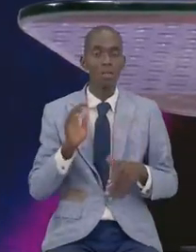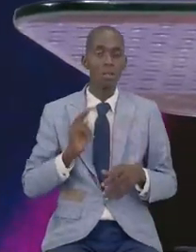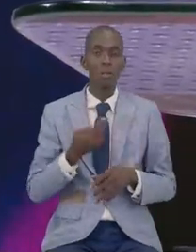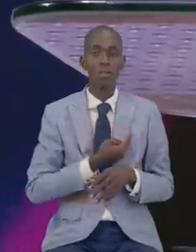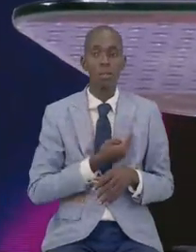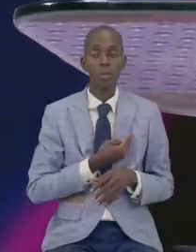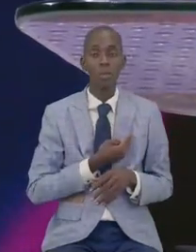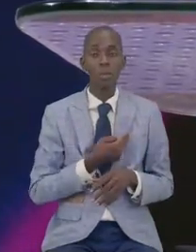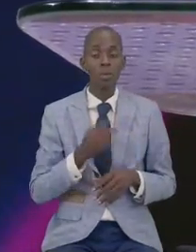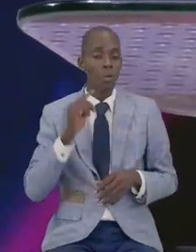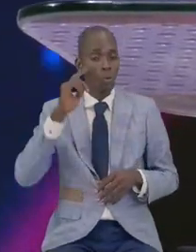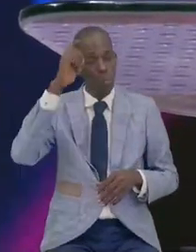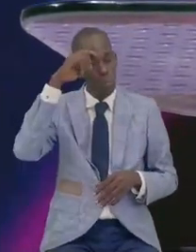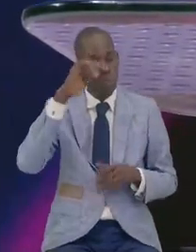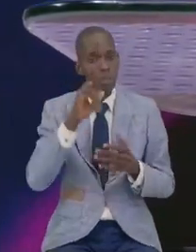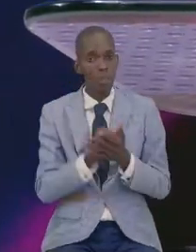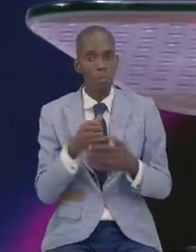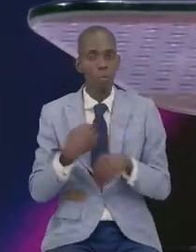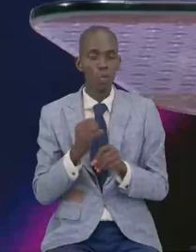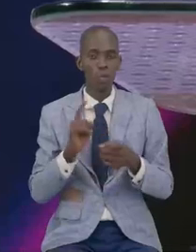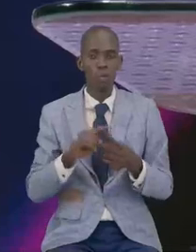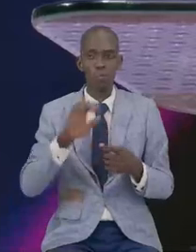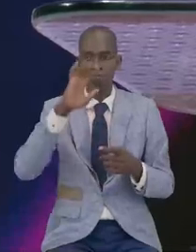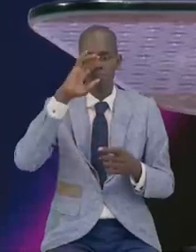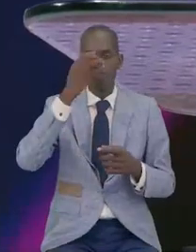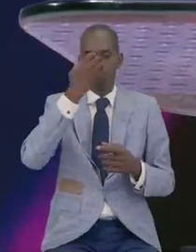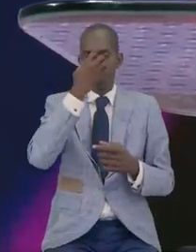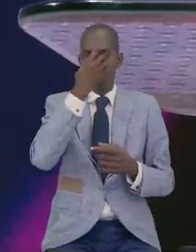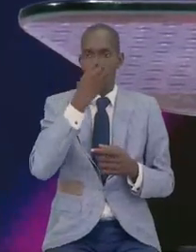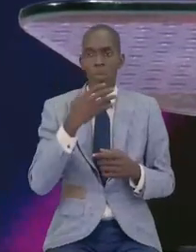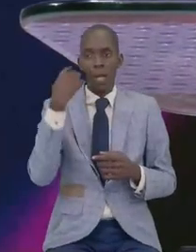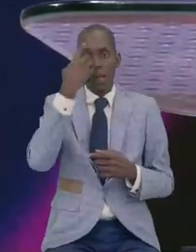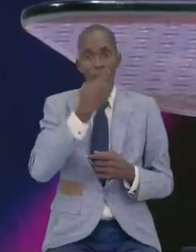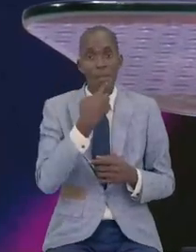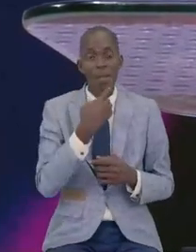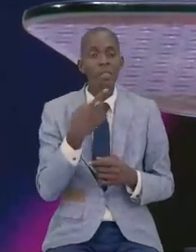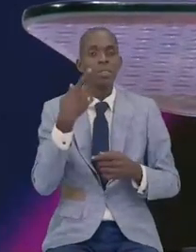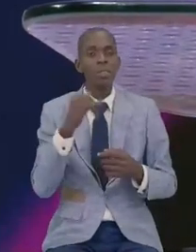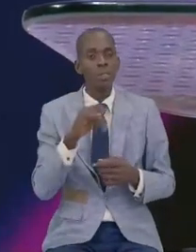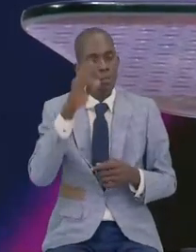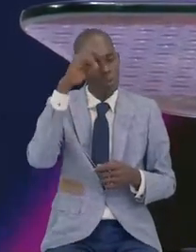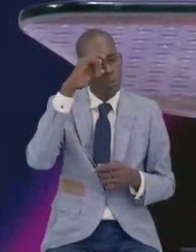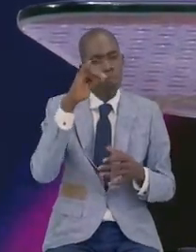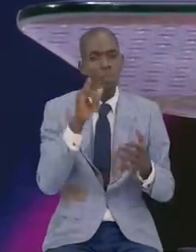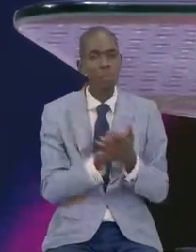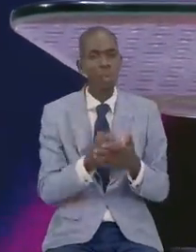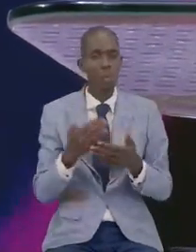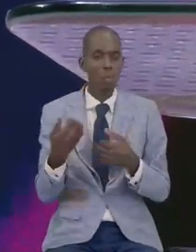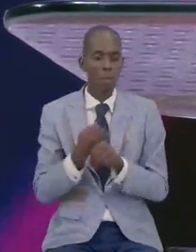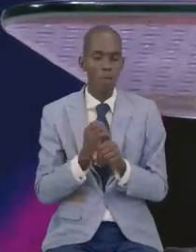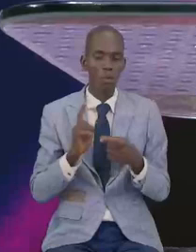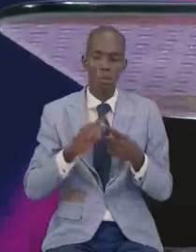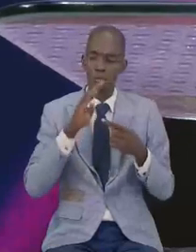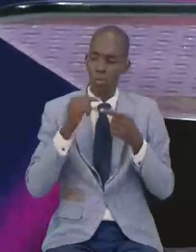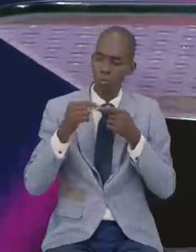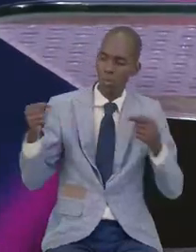génère un visage renfrogné, la sagesse qui apporte l'animosité contre quelqu'un, la